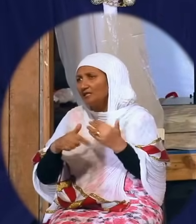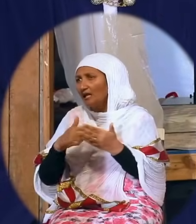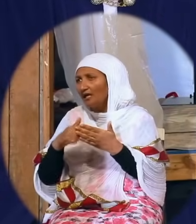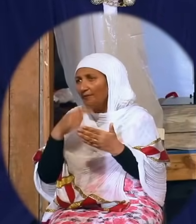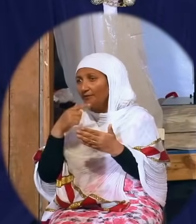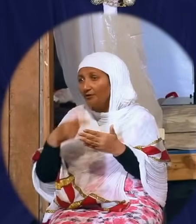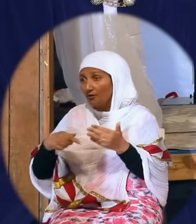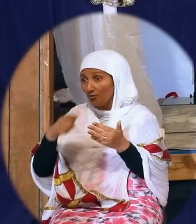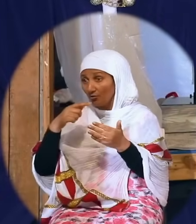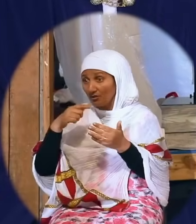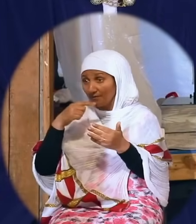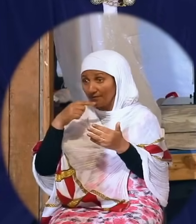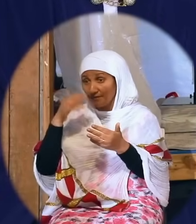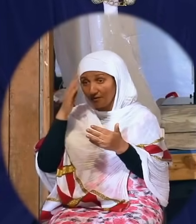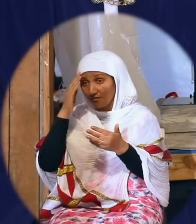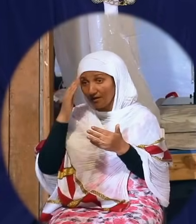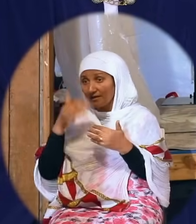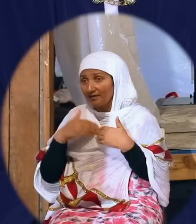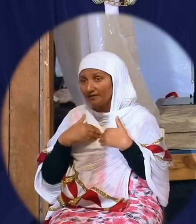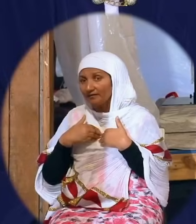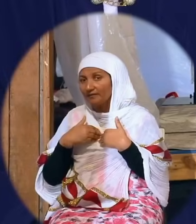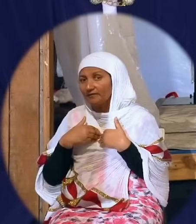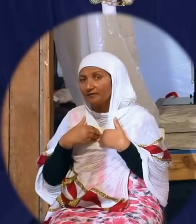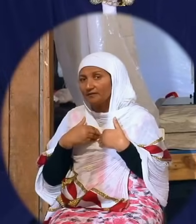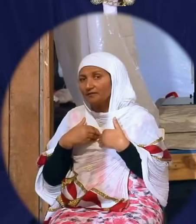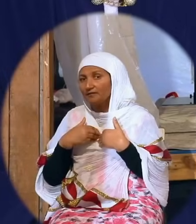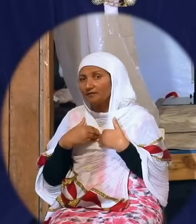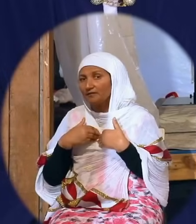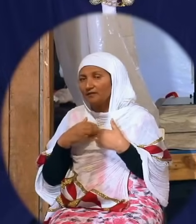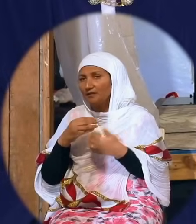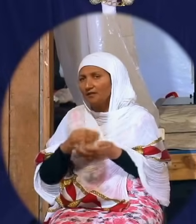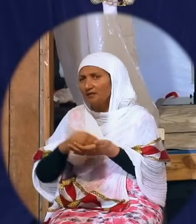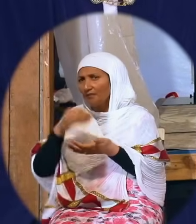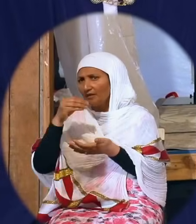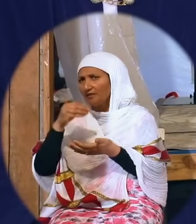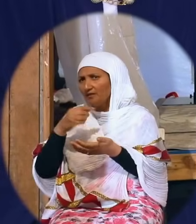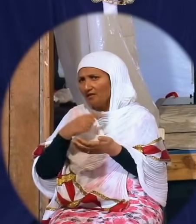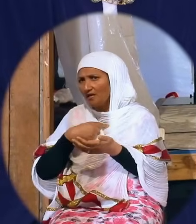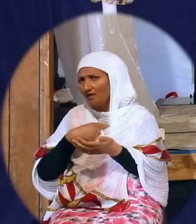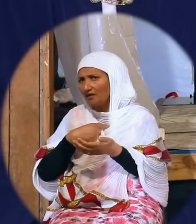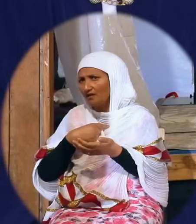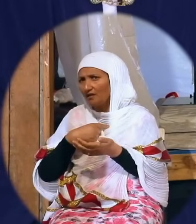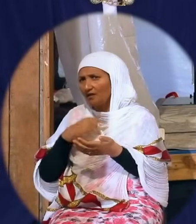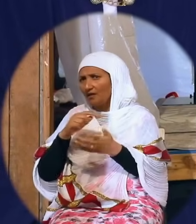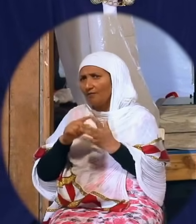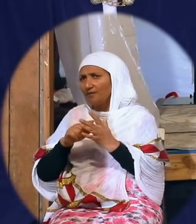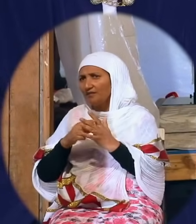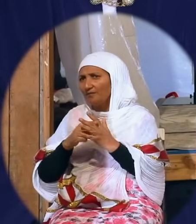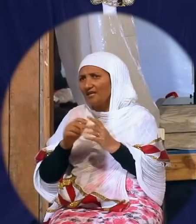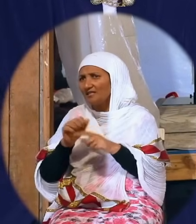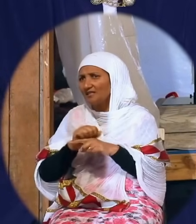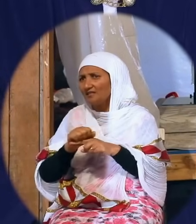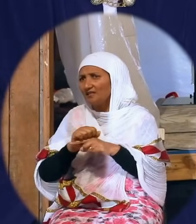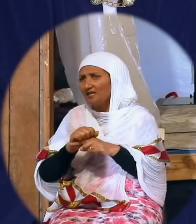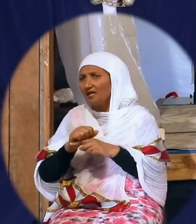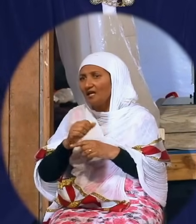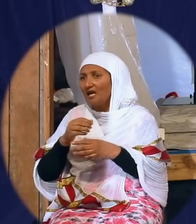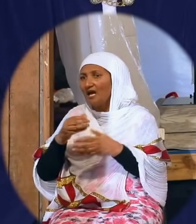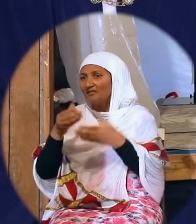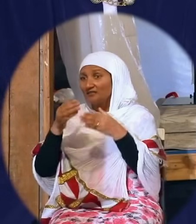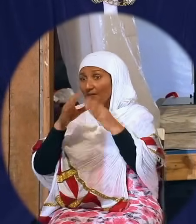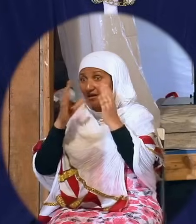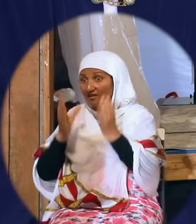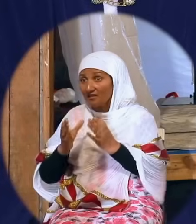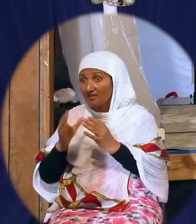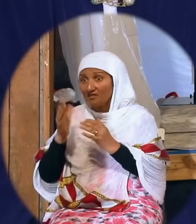በአጋጣሚ የትምህርት ነገር የተማረ ቤተሰብ ካልሆነ በቀር የአስተማሪነት እኔም መጀመሪያ ሰሰለጥን ላስተማሪነት ጀምር